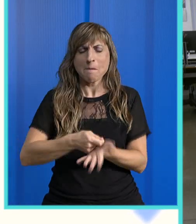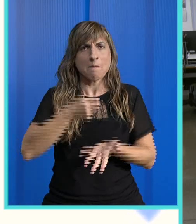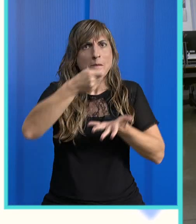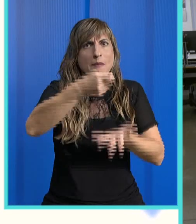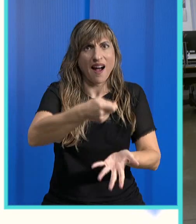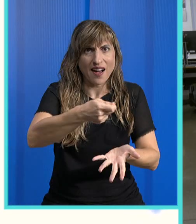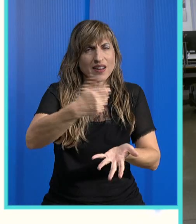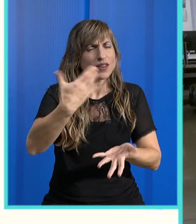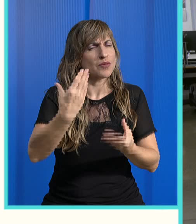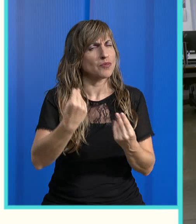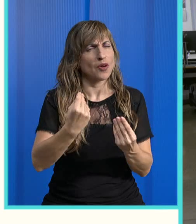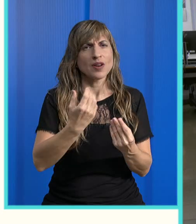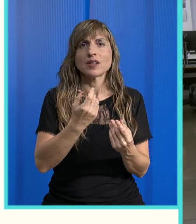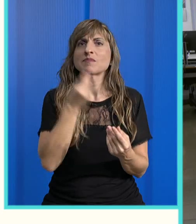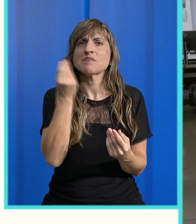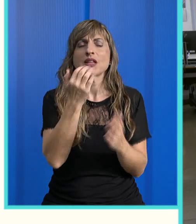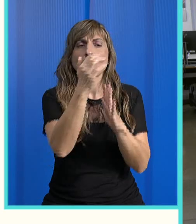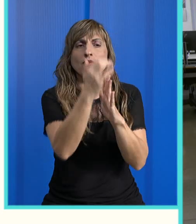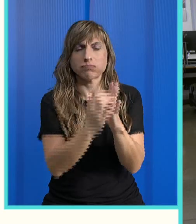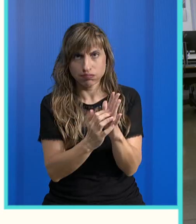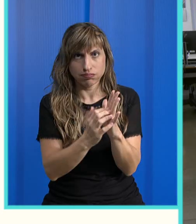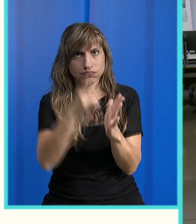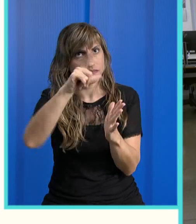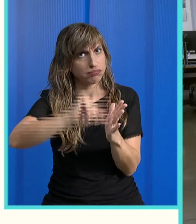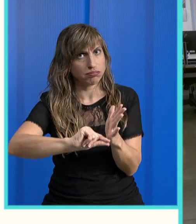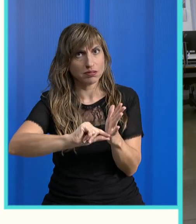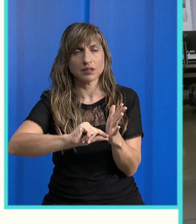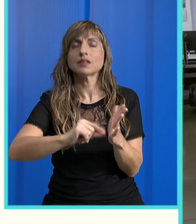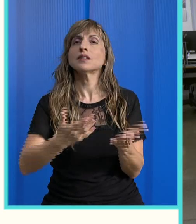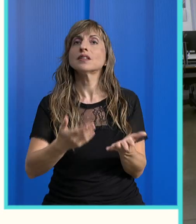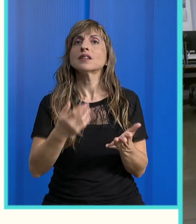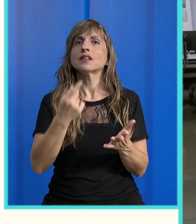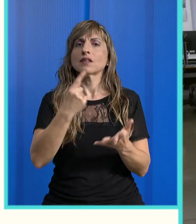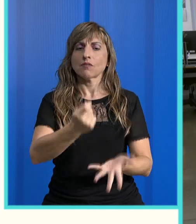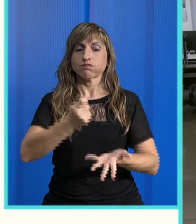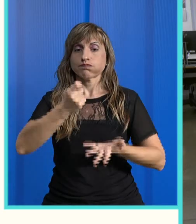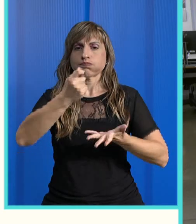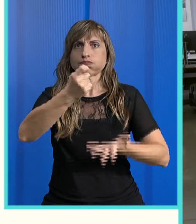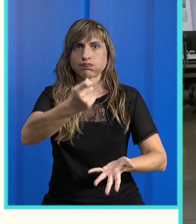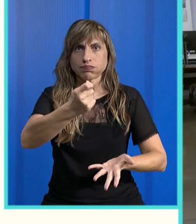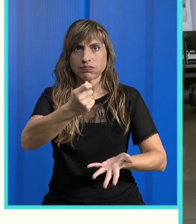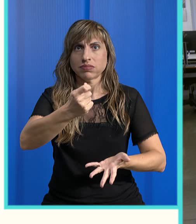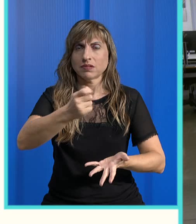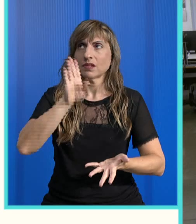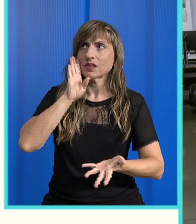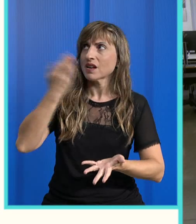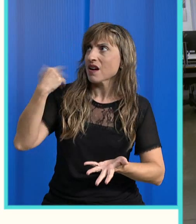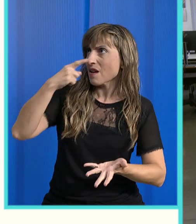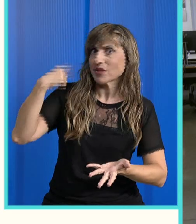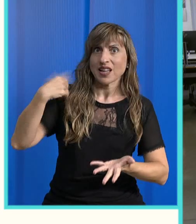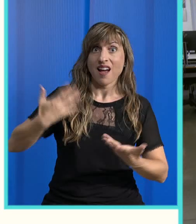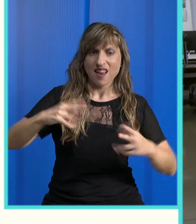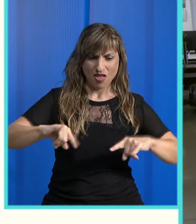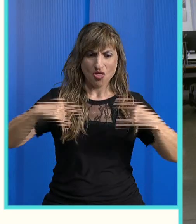facilitaria la viabilitat dels negocis. Una quantitat que, afirmen alguns d'ells, s'ha duplicat respecte a l'any passat i